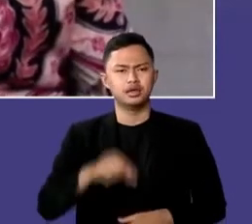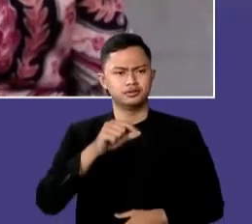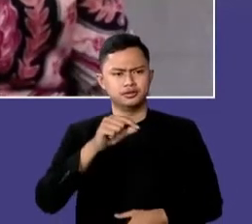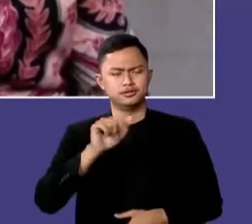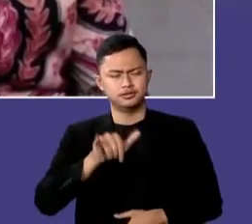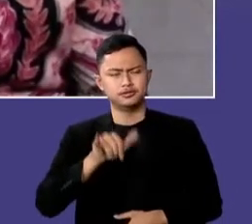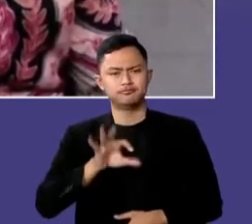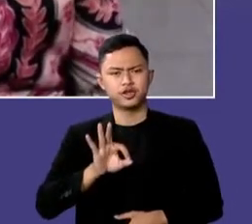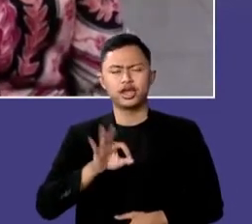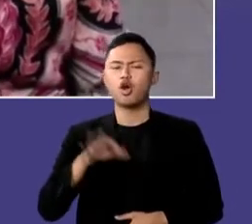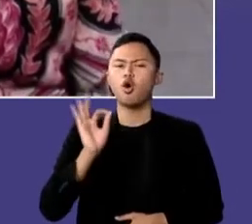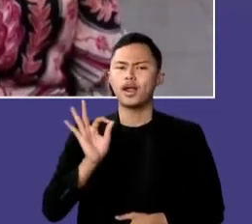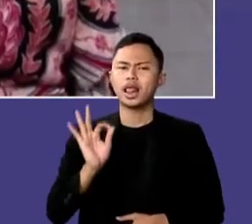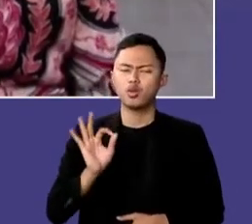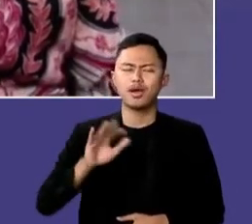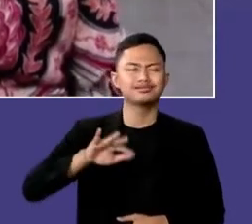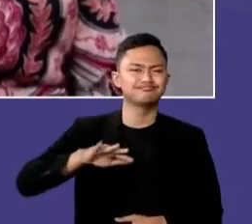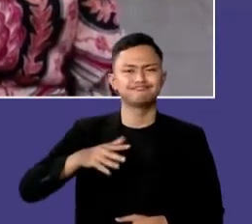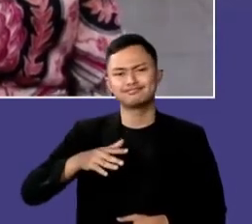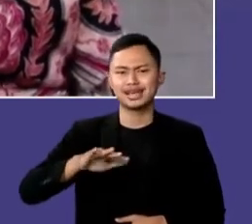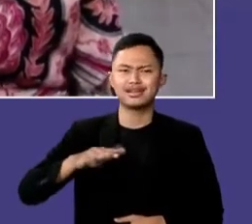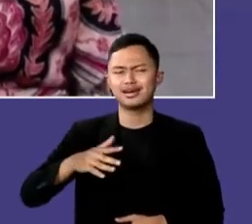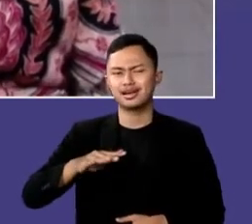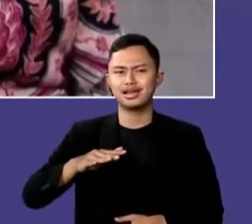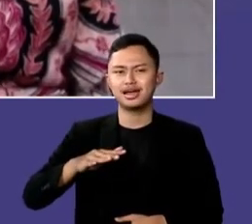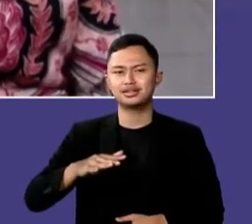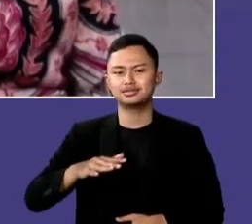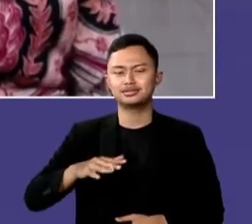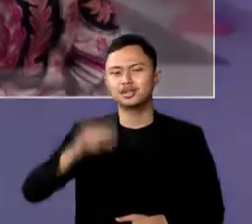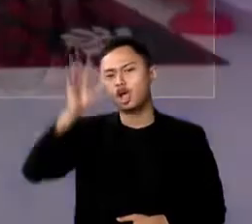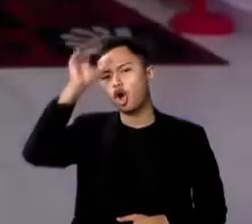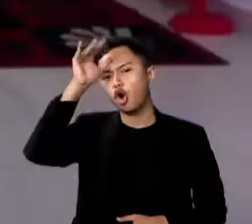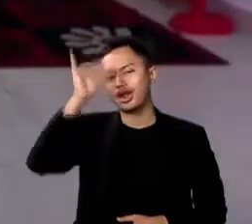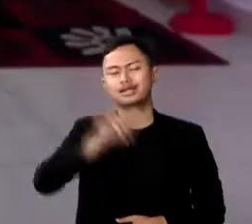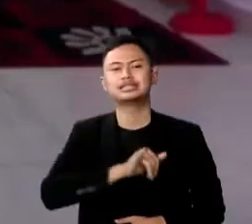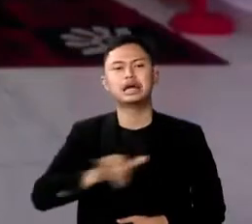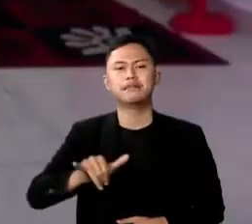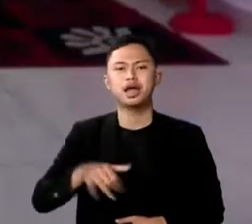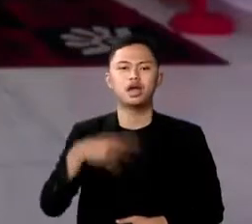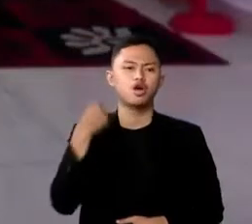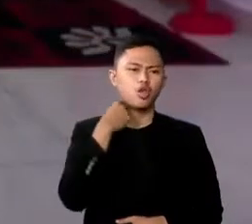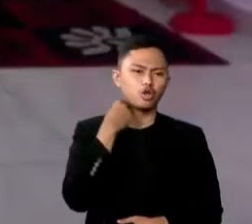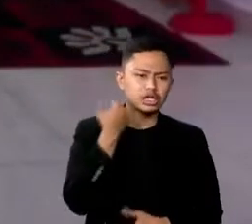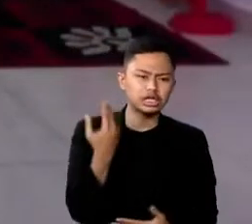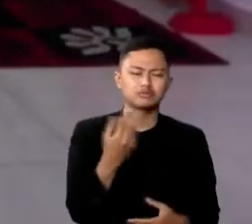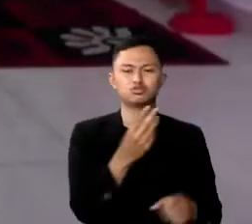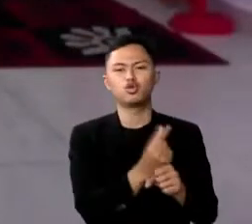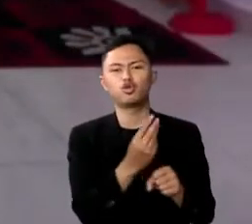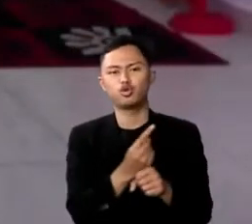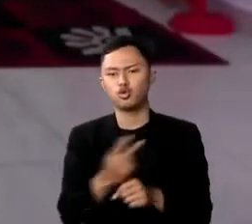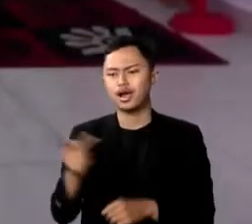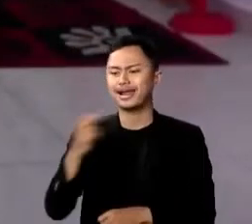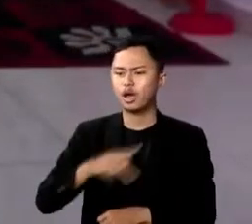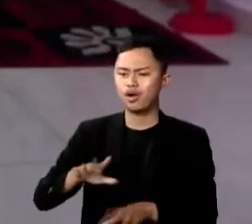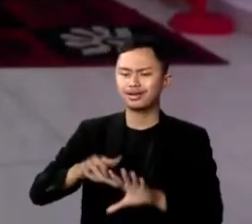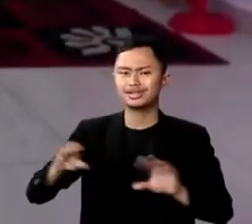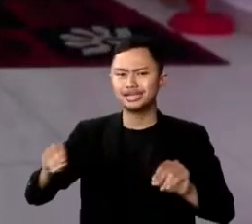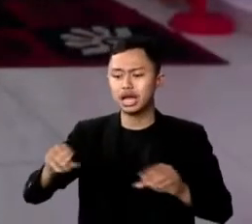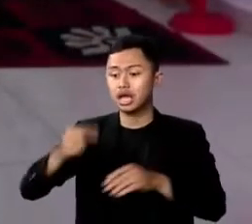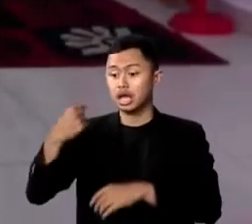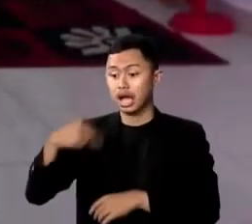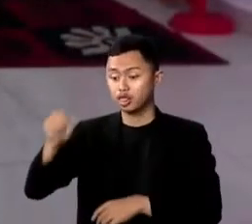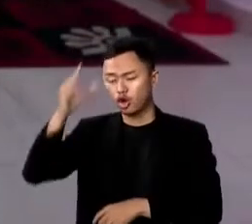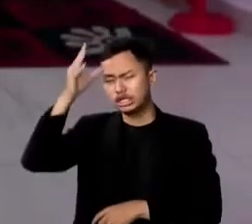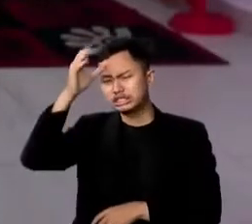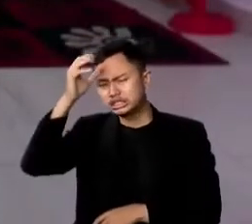eh dan orang Vlog adalah dan juga malu orang tua juga manusia ya apa dokter apa Guru apa karyawan kadar stres dari